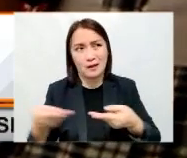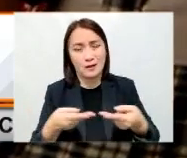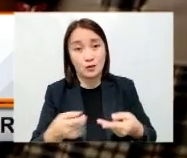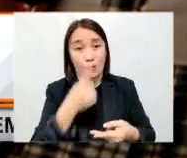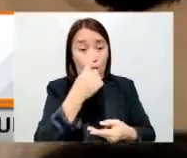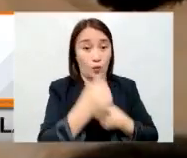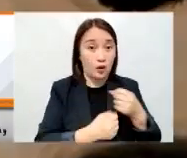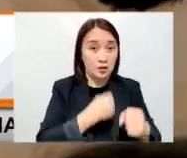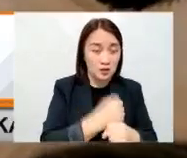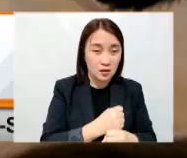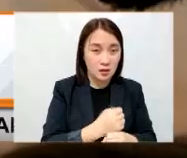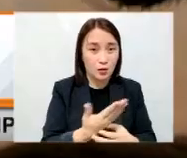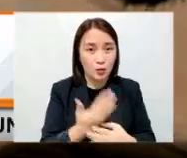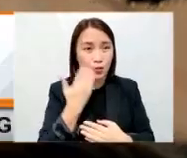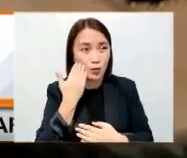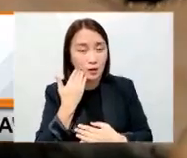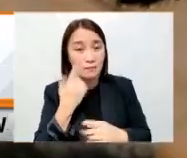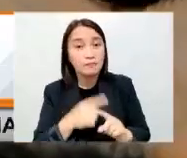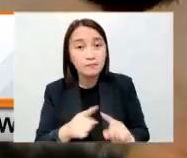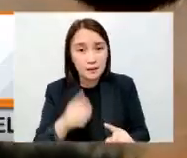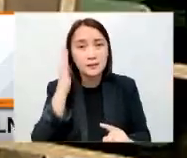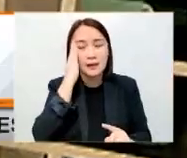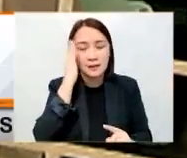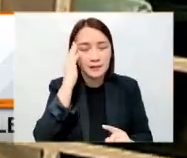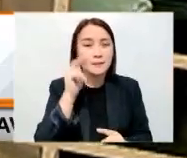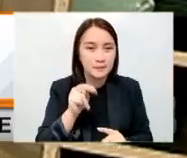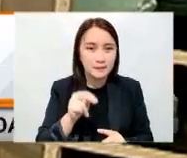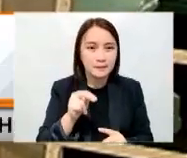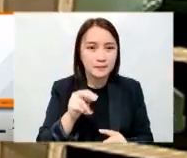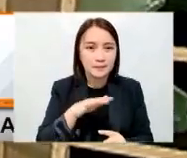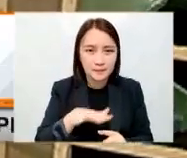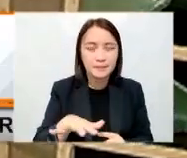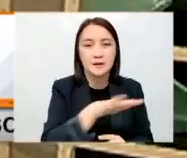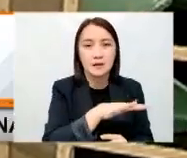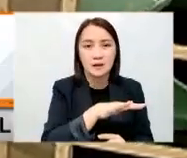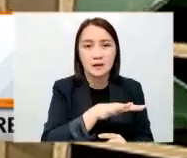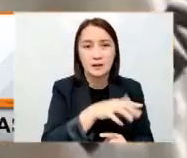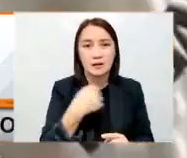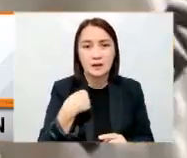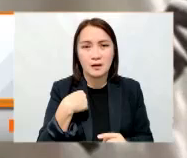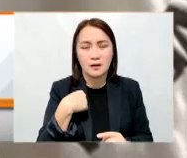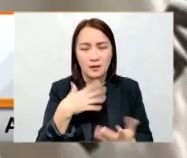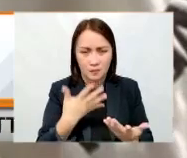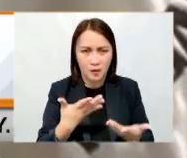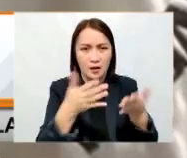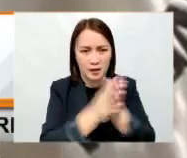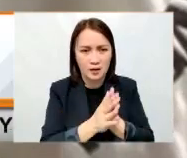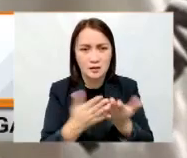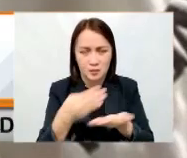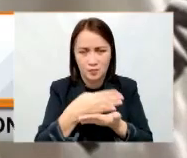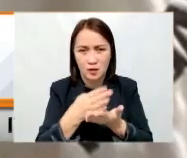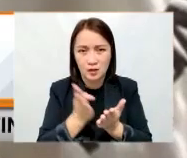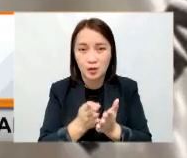the constraints, but alam natin na kailangan natin. That is why we are asking also for a budget to continuously hire